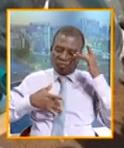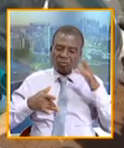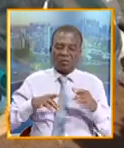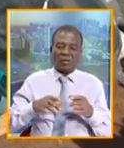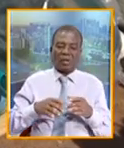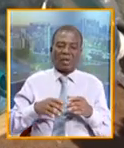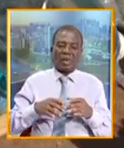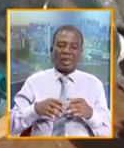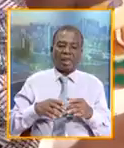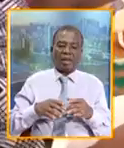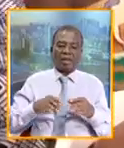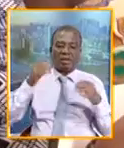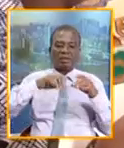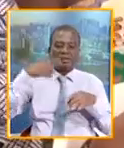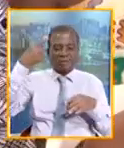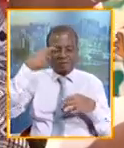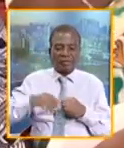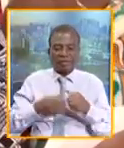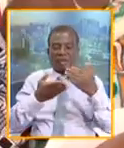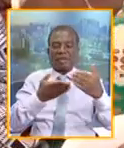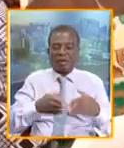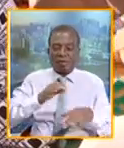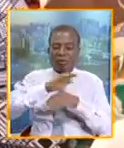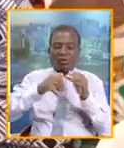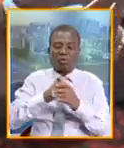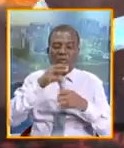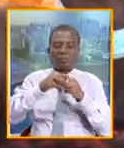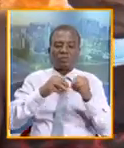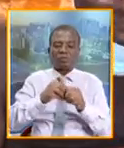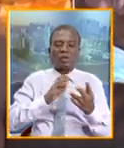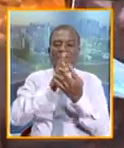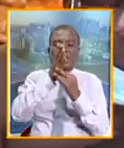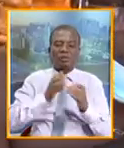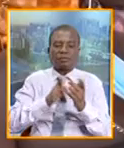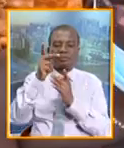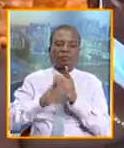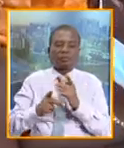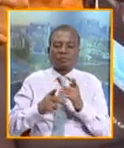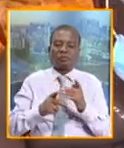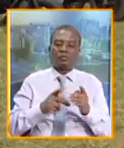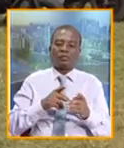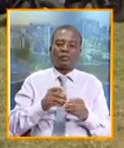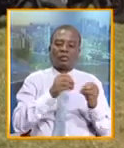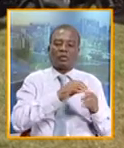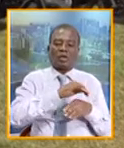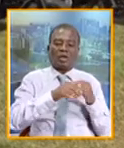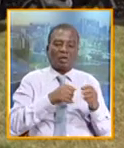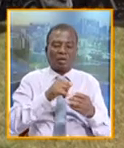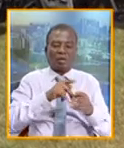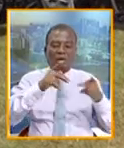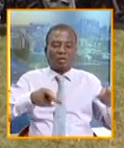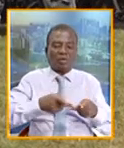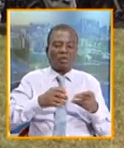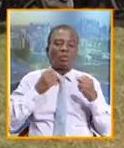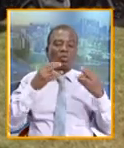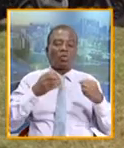à assister ses piliers essentiels de la sécurité alimentaire en Côte d'Ivoire. À travers le programme d'urgence mis en place, ils sont nombreux ces